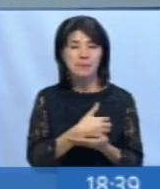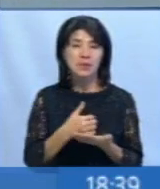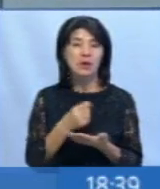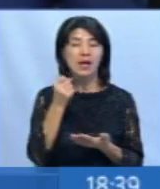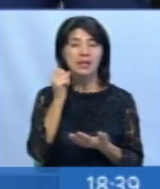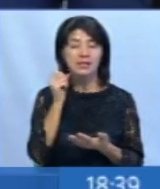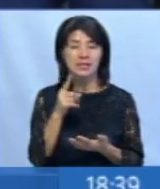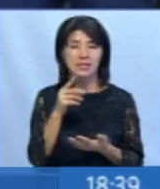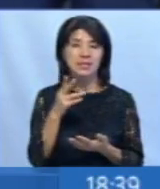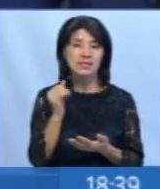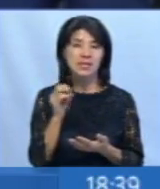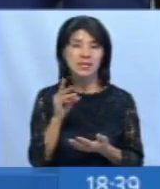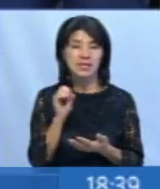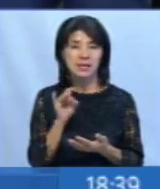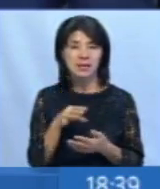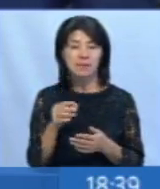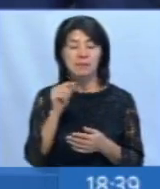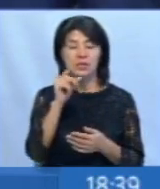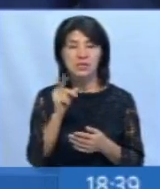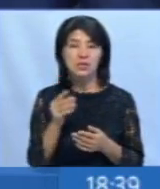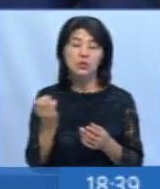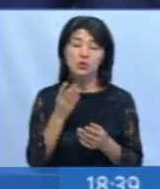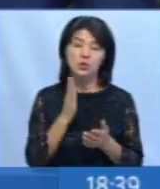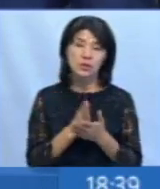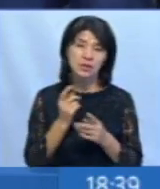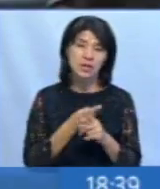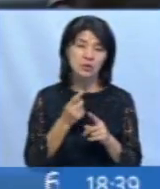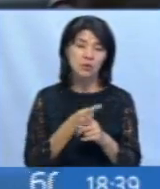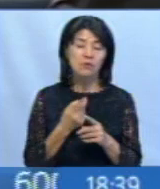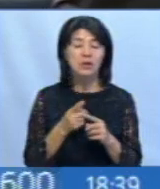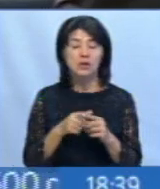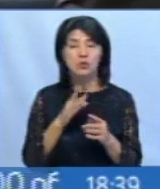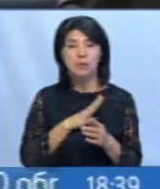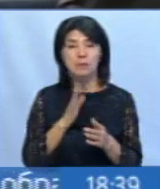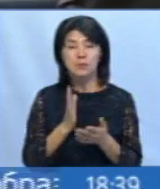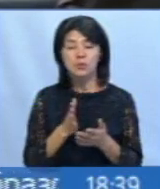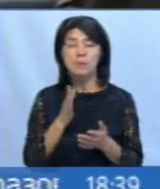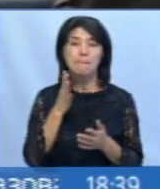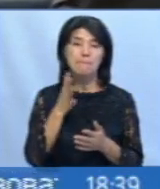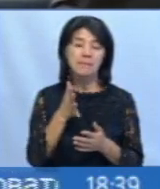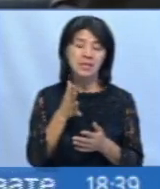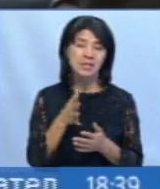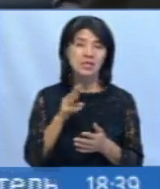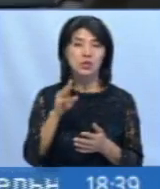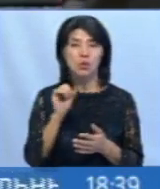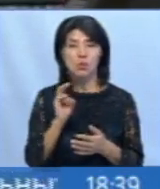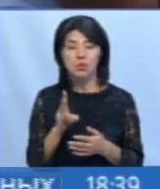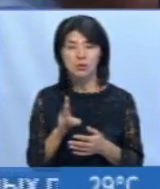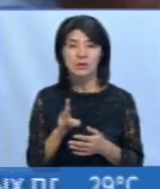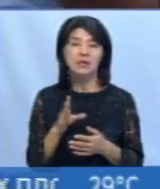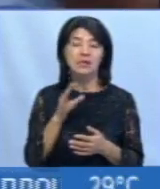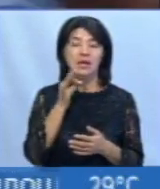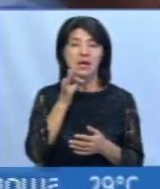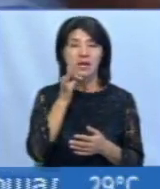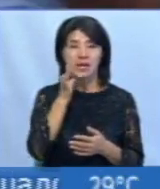помимо зерновых на орошаемых участках выращивает картофель. Предприятие уже имеет контракт на поставку около 5000 тонн картофеля в популярную розничную сеть. Аким области отметил, что